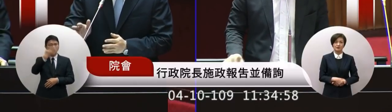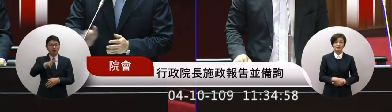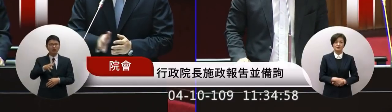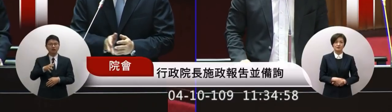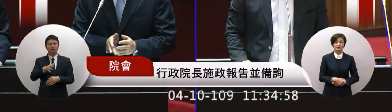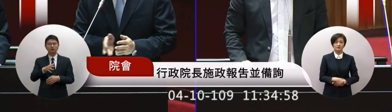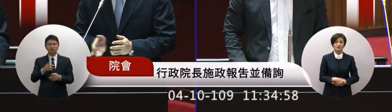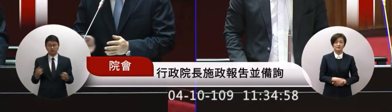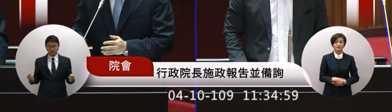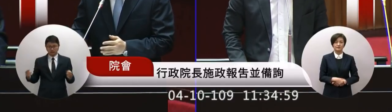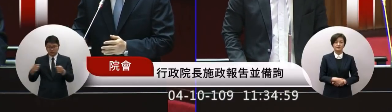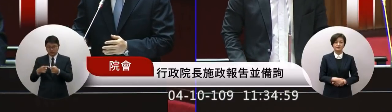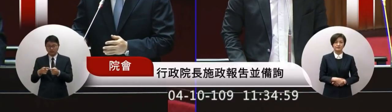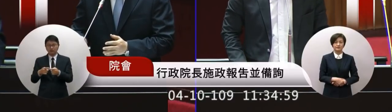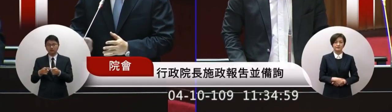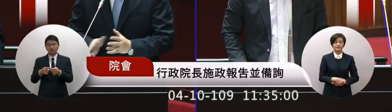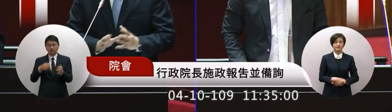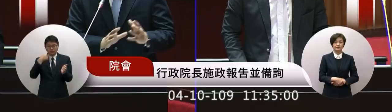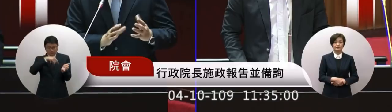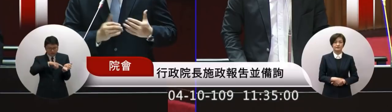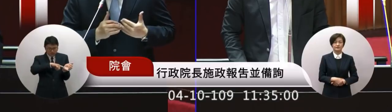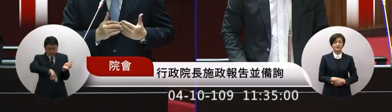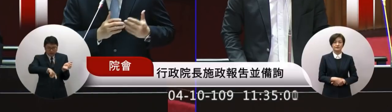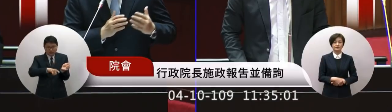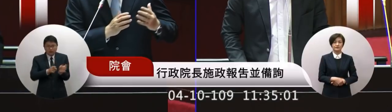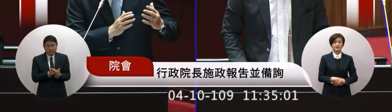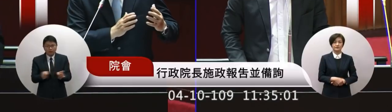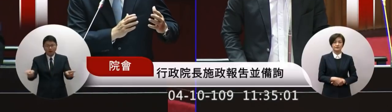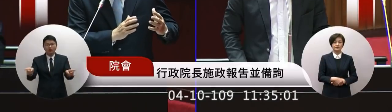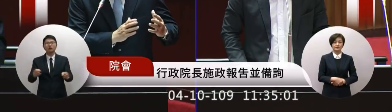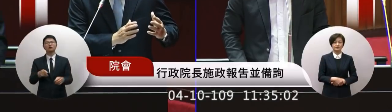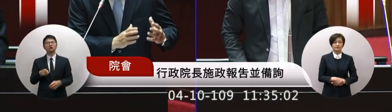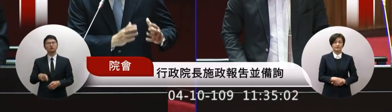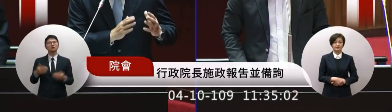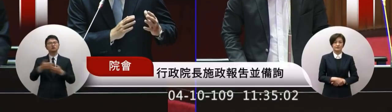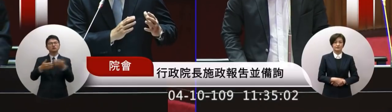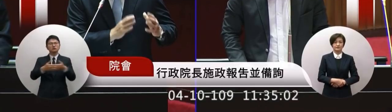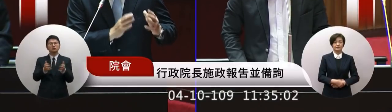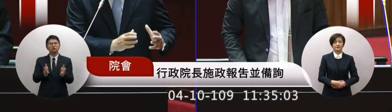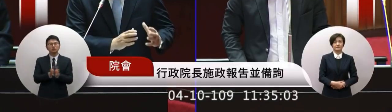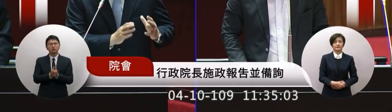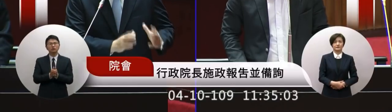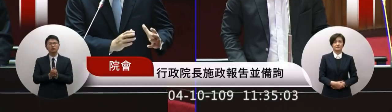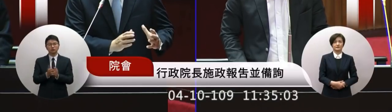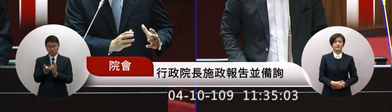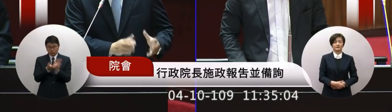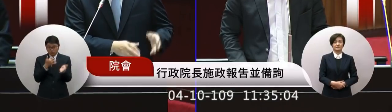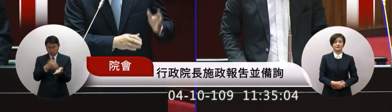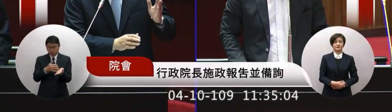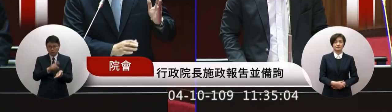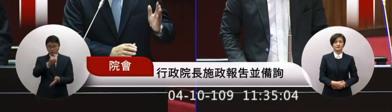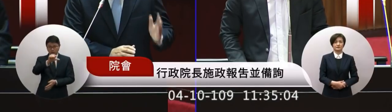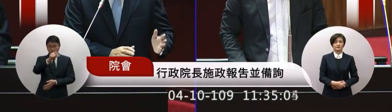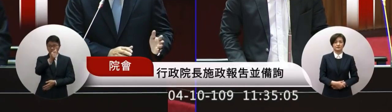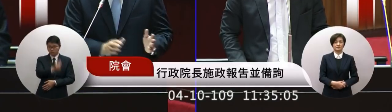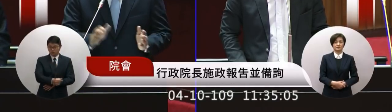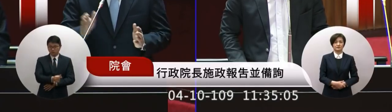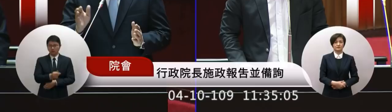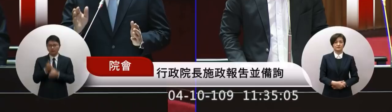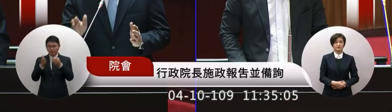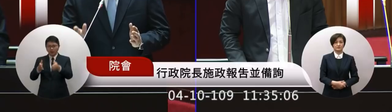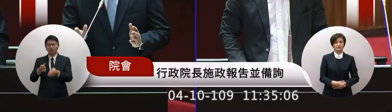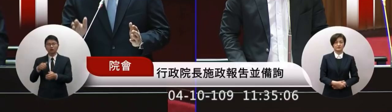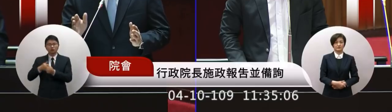山线连的，一方面要为南部去。所以交通部，阮出这个预算15亿，甲堆分